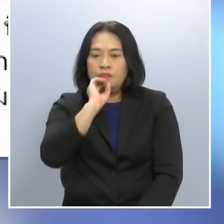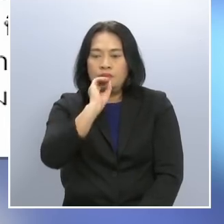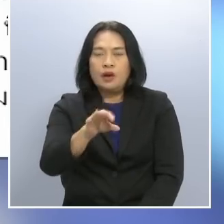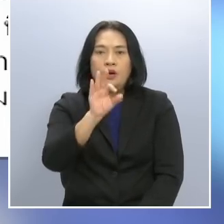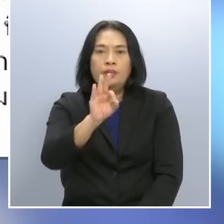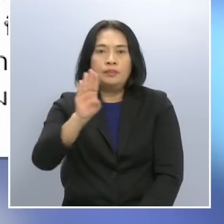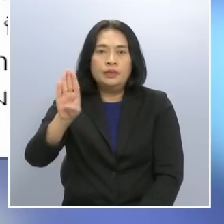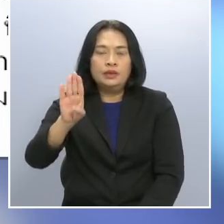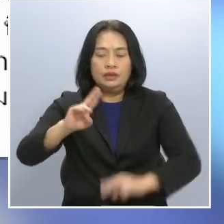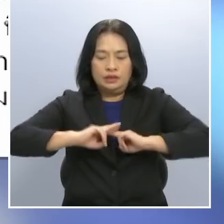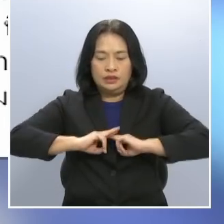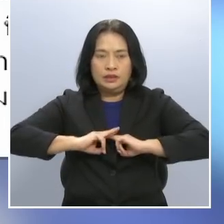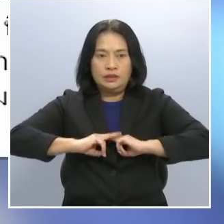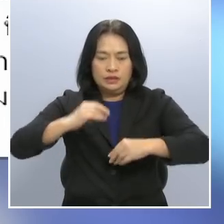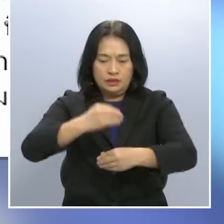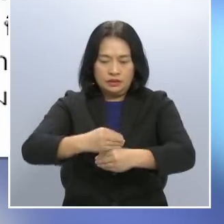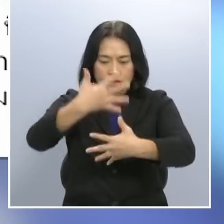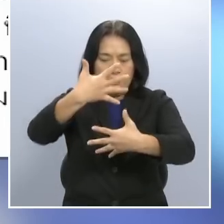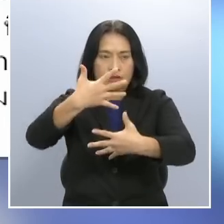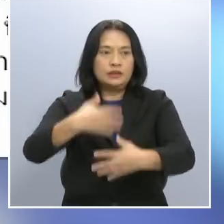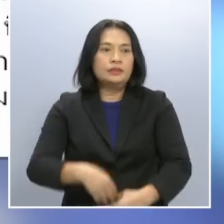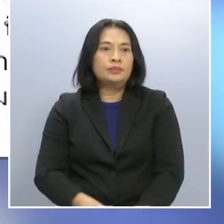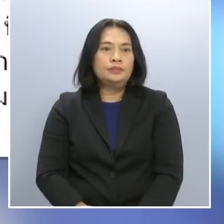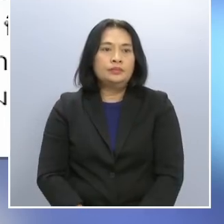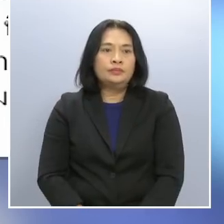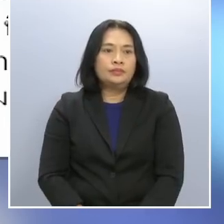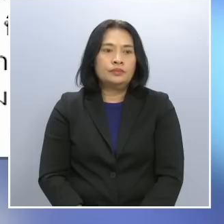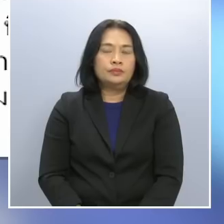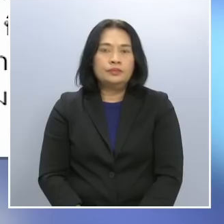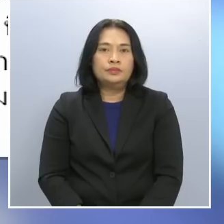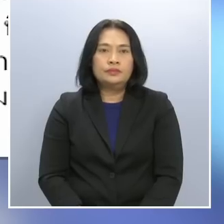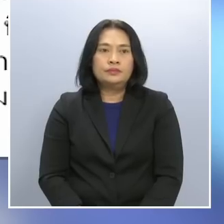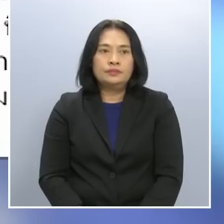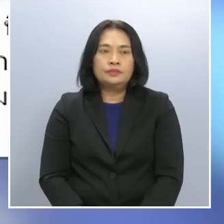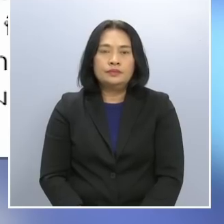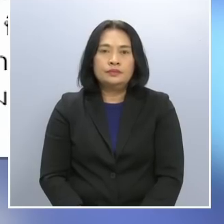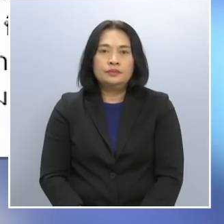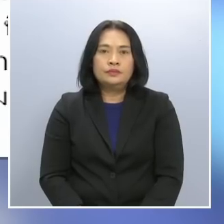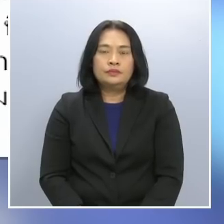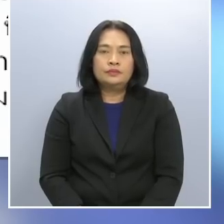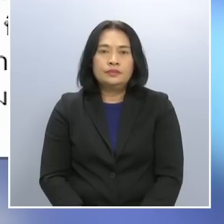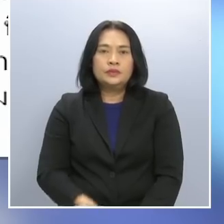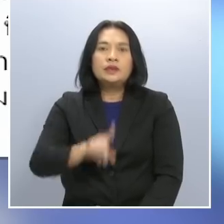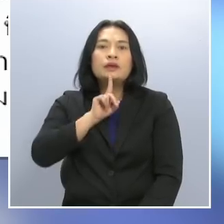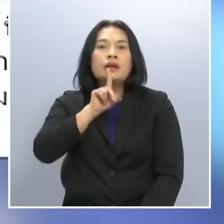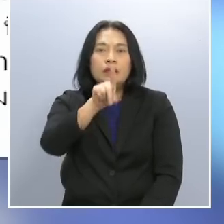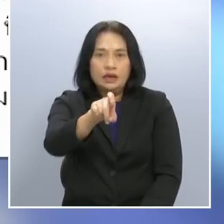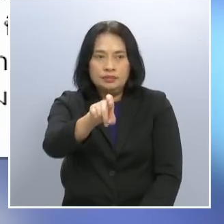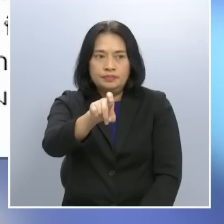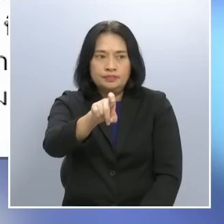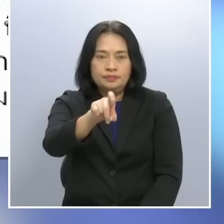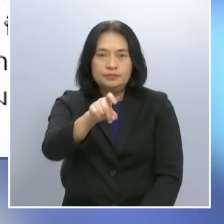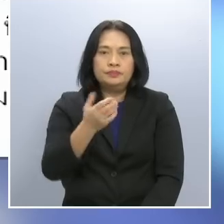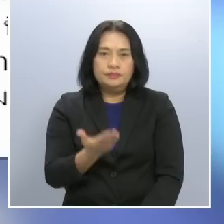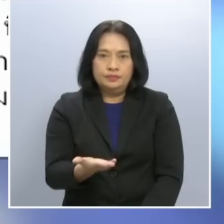Facebook ของแกเองนะครับแกก็บอกว่าจริงๆแล้วเนี่ยนะฮะคือคำถามที่ถามมาเนี่ยนะครับคือแกก็ถ